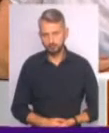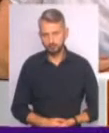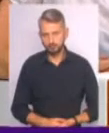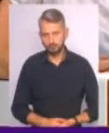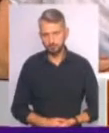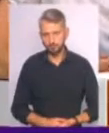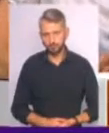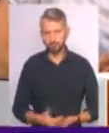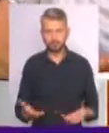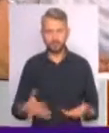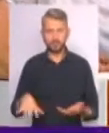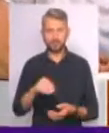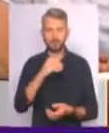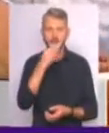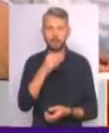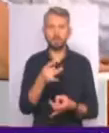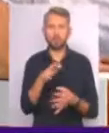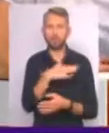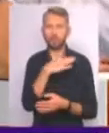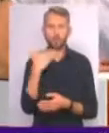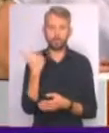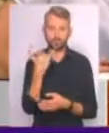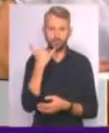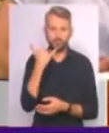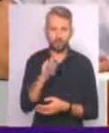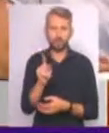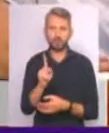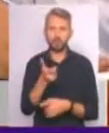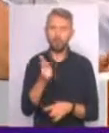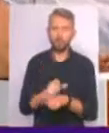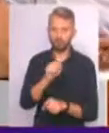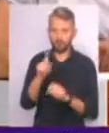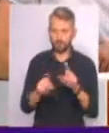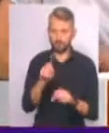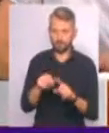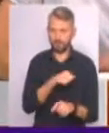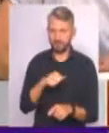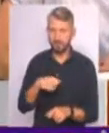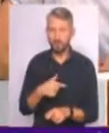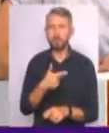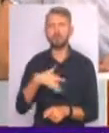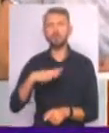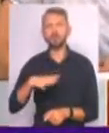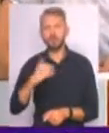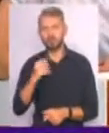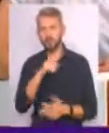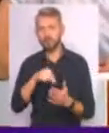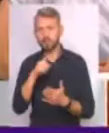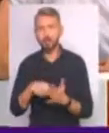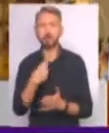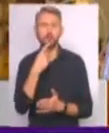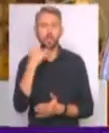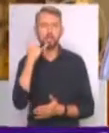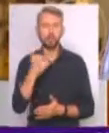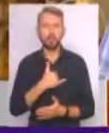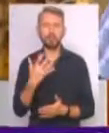Ні, бачите, всі скажуть, це він просто не хоче випускати в ефір, щоб якомога більше запитати самому. Ми чекаємо на ваші запитання, спробуйте телефонувати